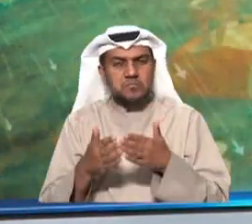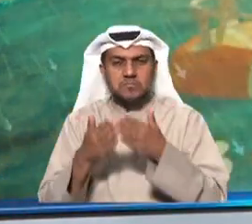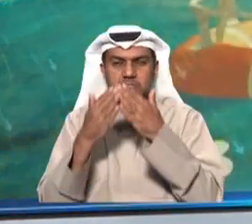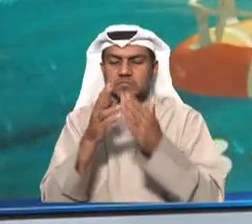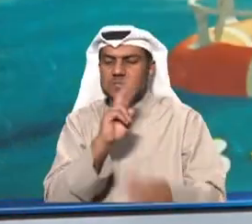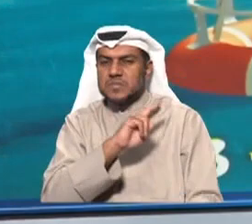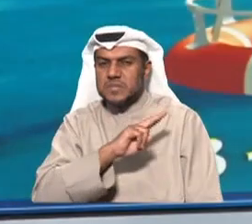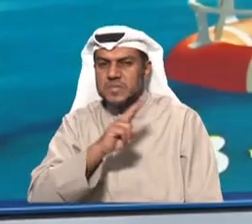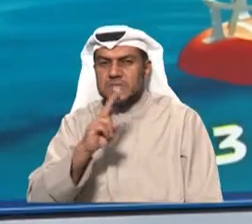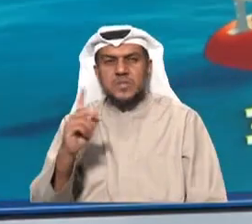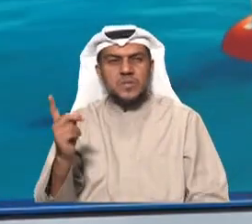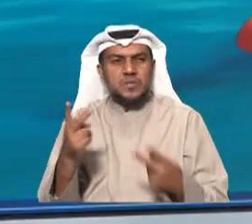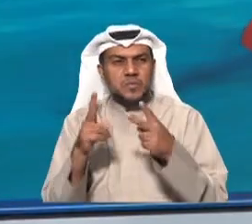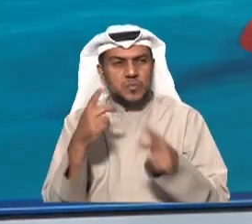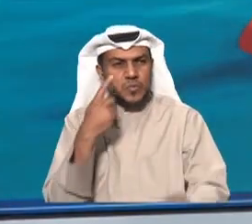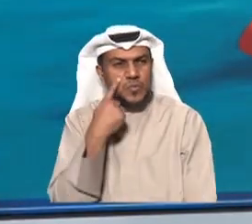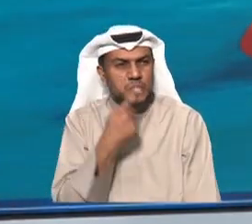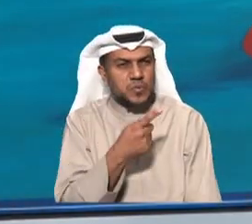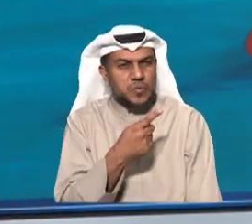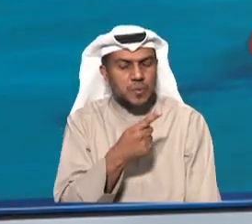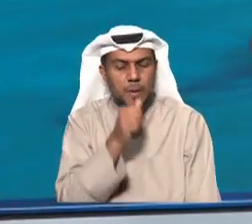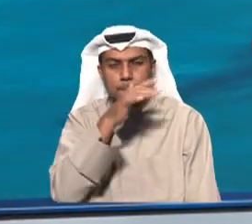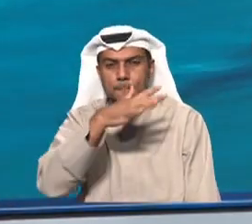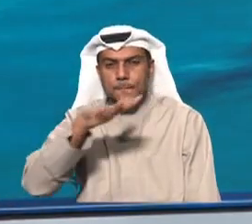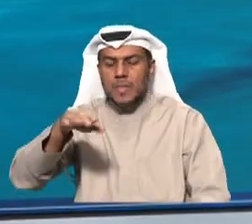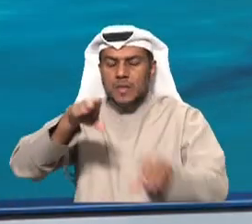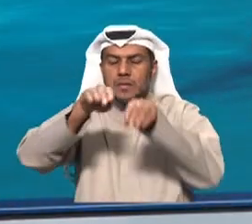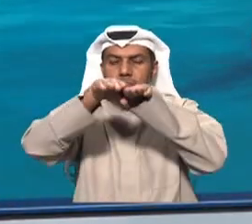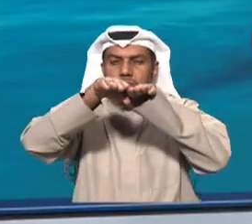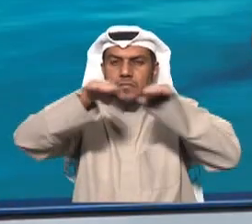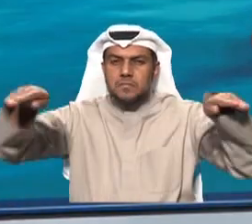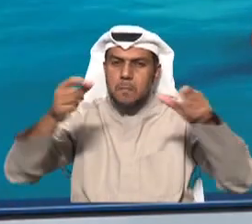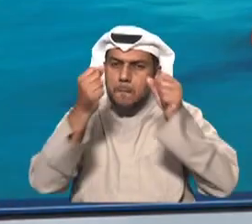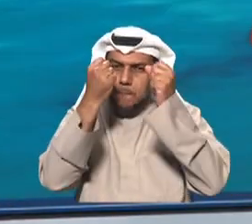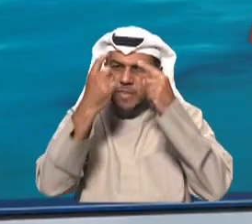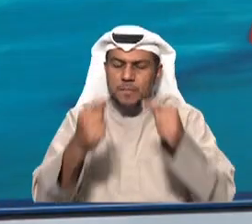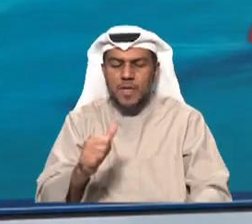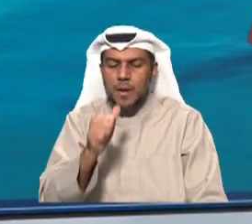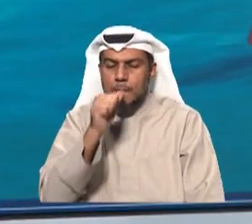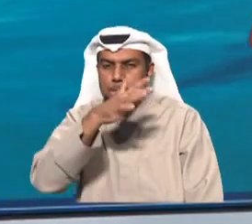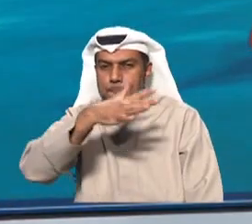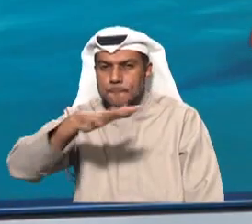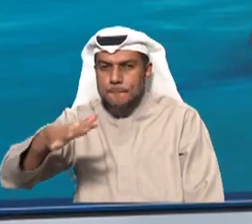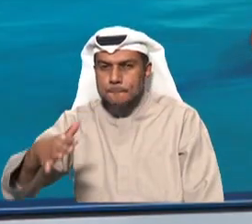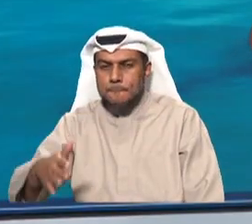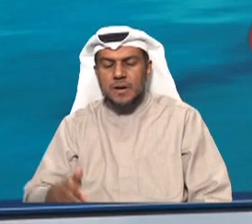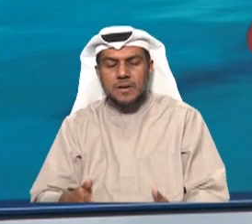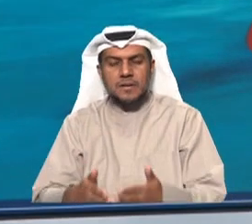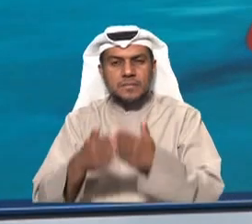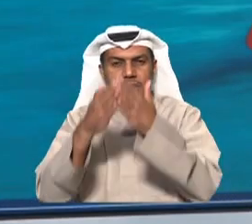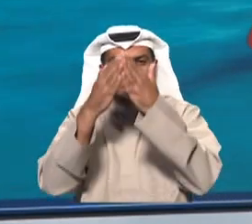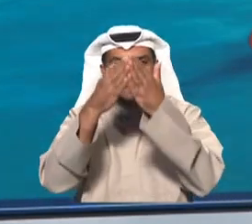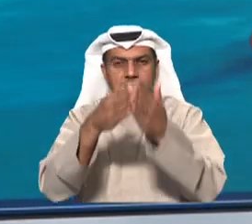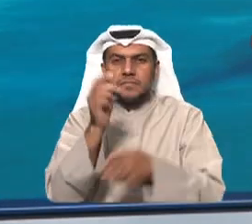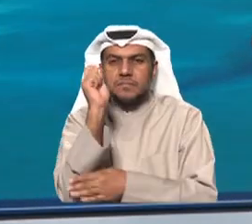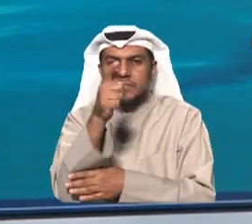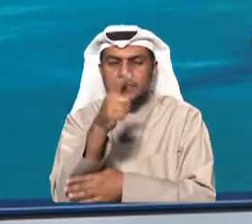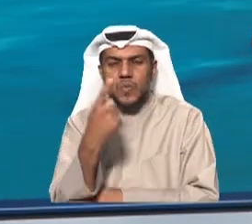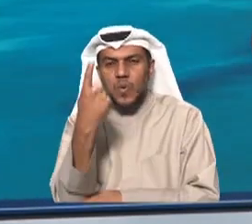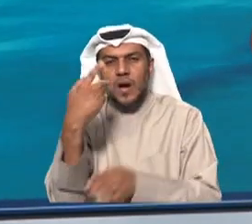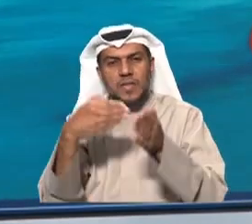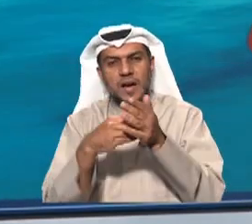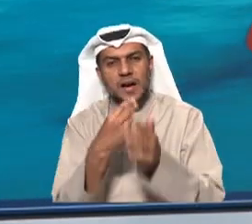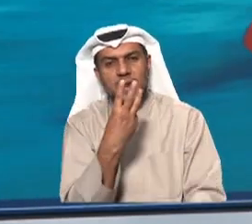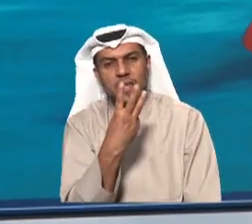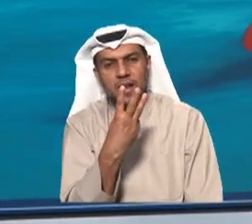الخارجية، ومن ضمنها طبعا الأنشطة البحرية، لأن البحر راح يكون خفيف إلى معتدل الموج ما بين 1 إلى 3 أقدام، وباشر